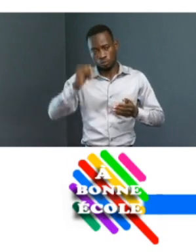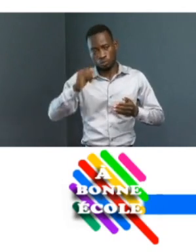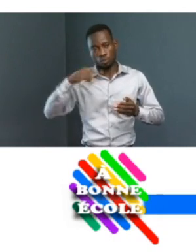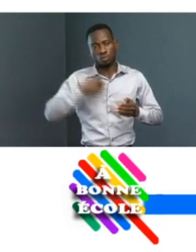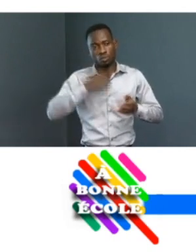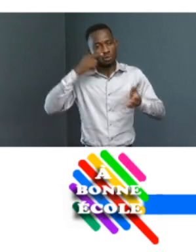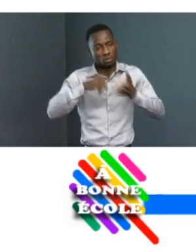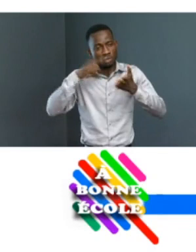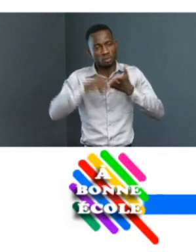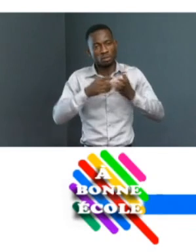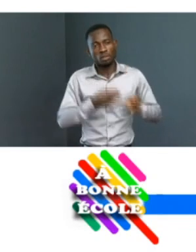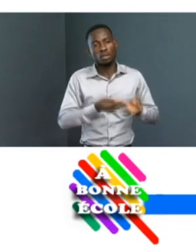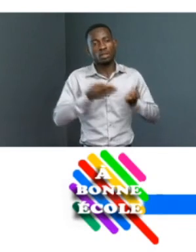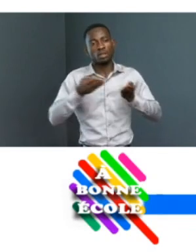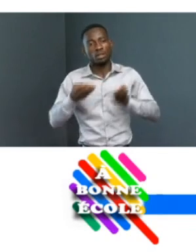que l'apport énergétique